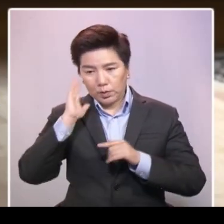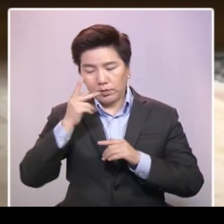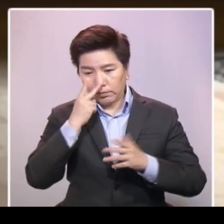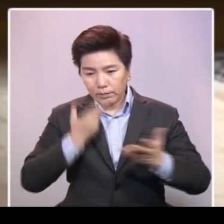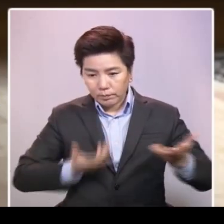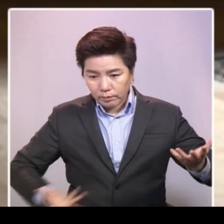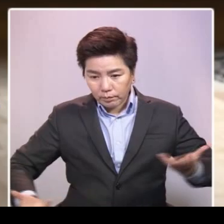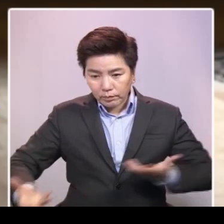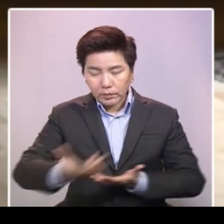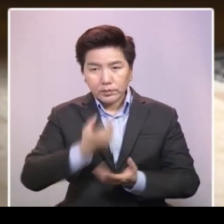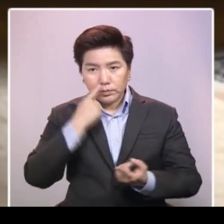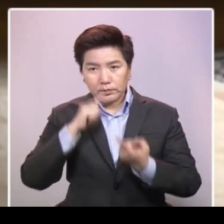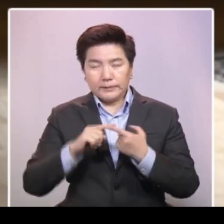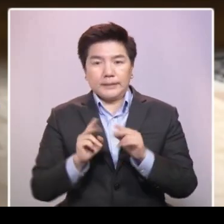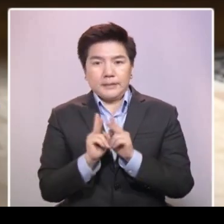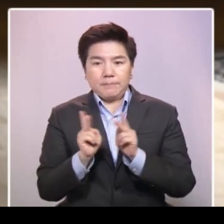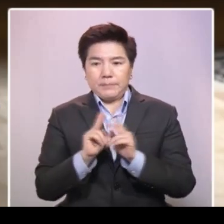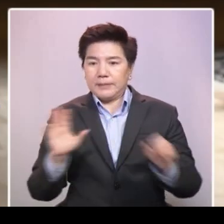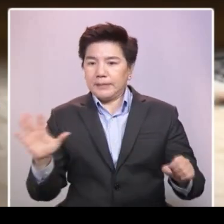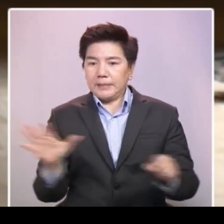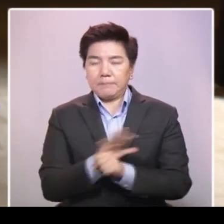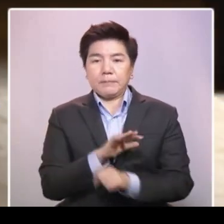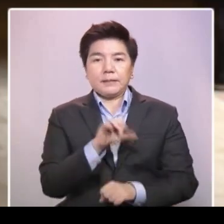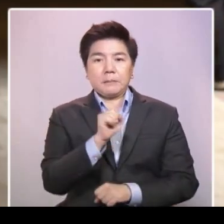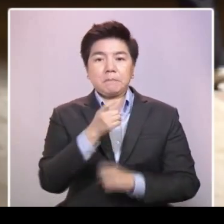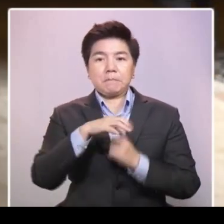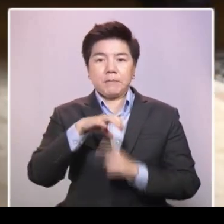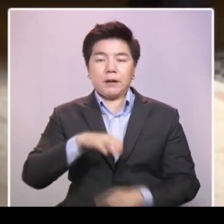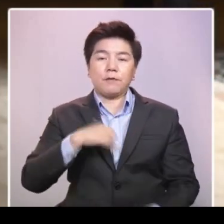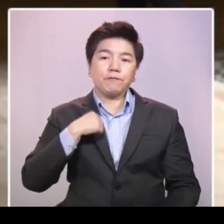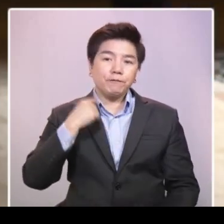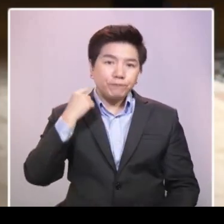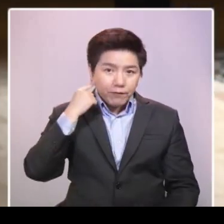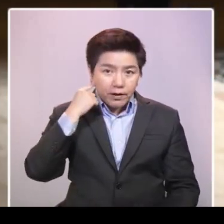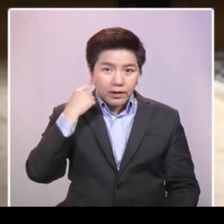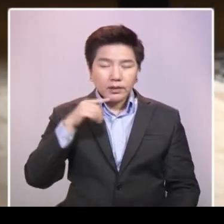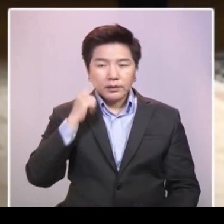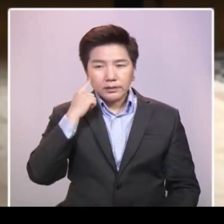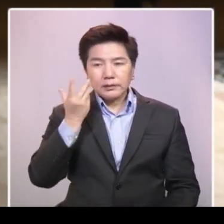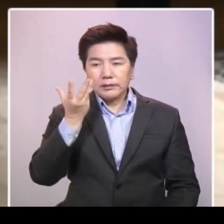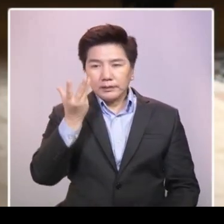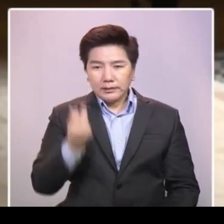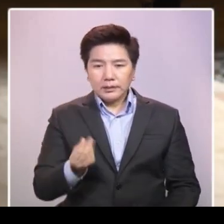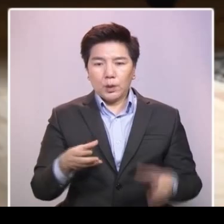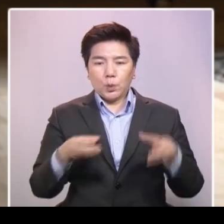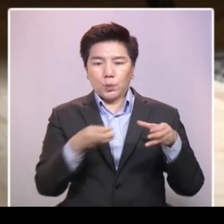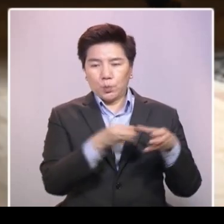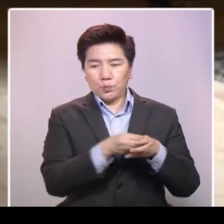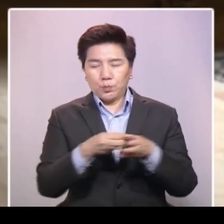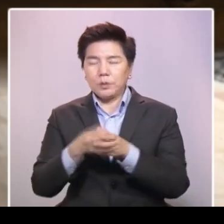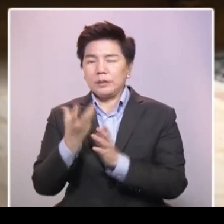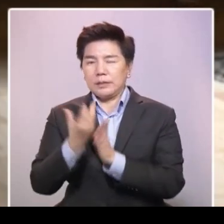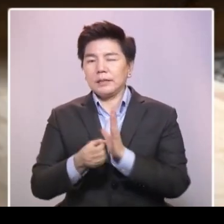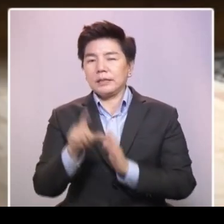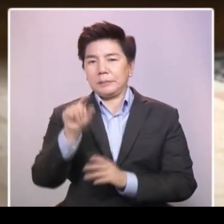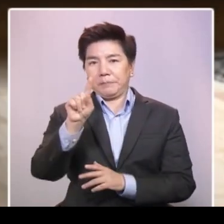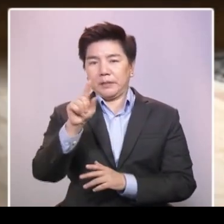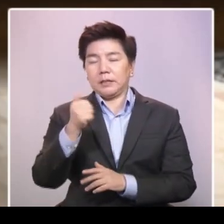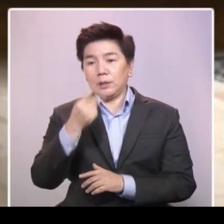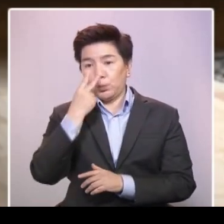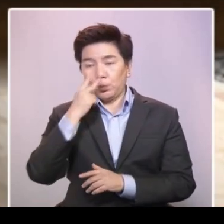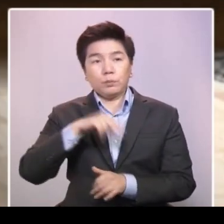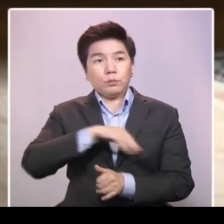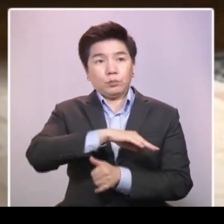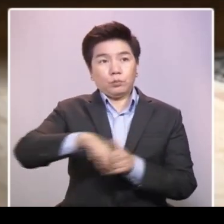การพิจารณากันนะคะจะใช้กรรมาธิการเต็มสภาค่ะฟังๆดูแนวโน้มน่าจะเหลือ 21คณะนะคะแล้วก็วันนี้ถ้าเห็น